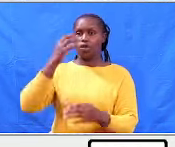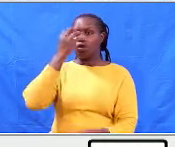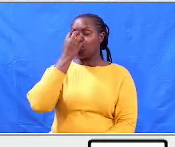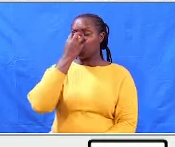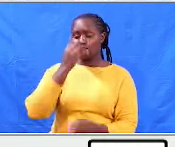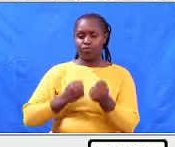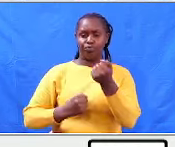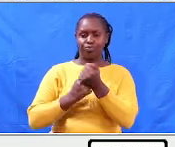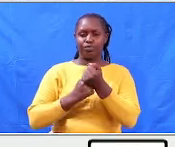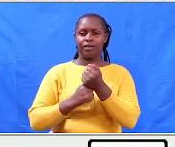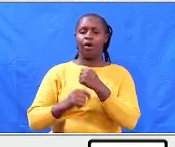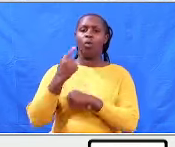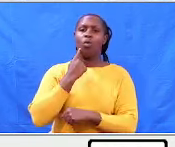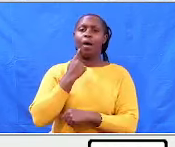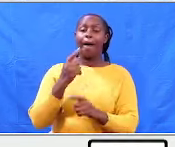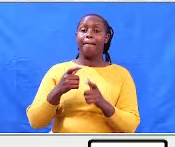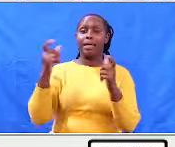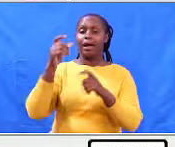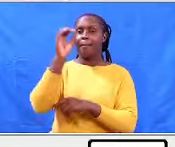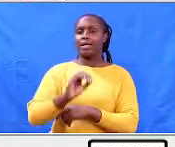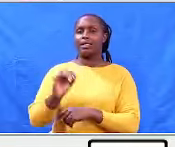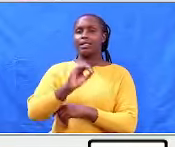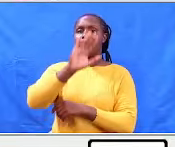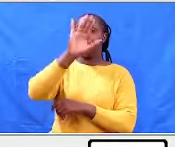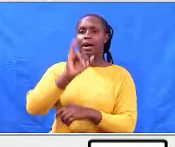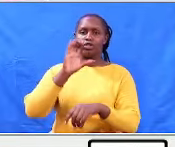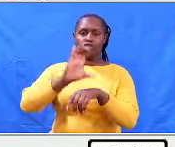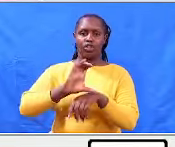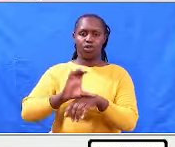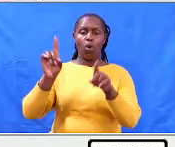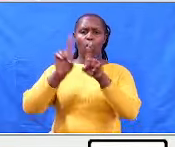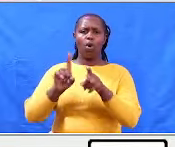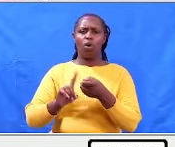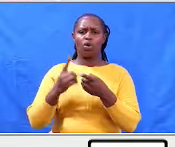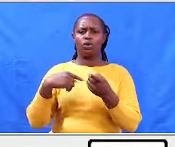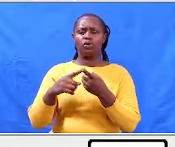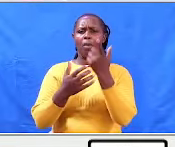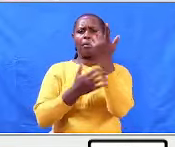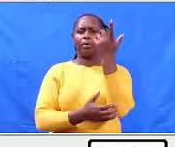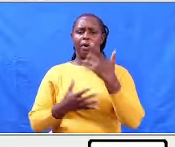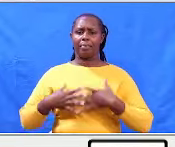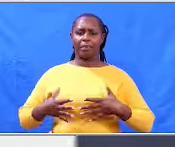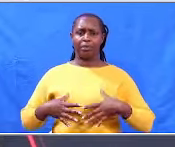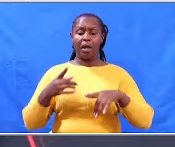kwa asilimia kubwa na makanisa pamoja na walala hoi, hali ambayo imebadilika kwa